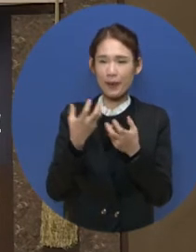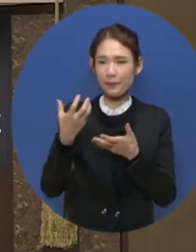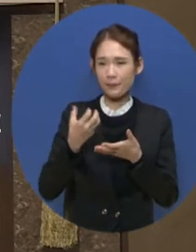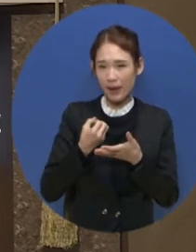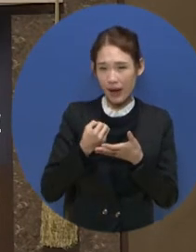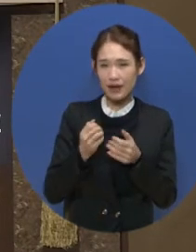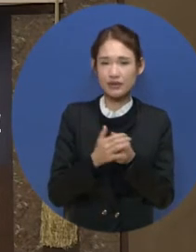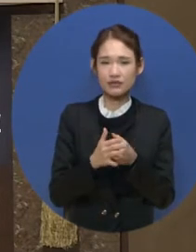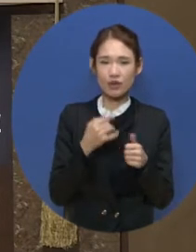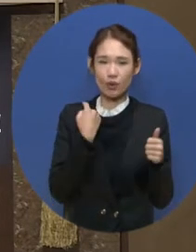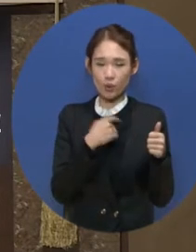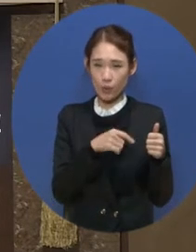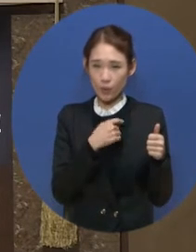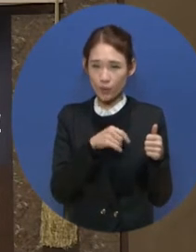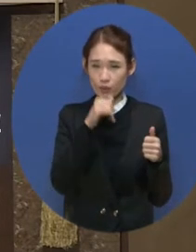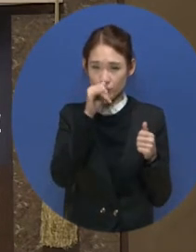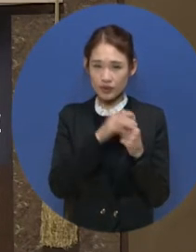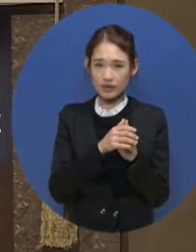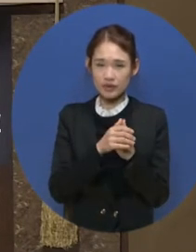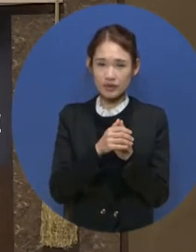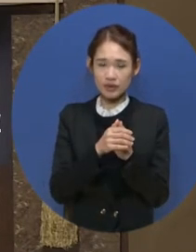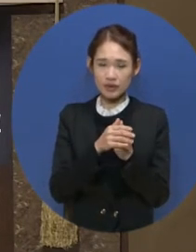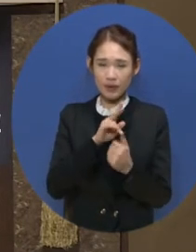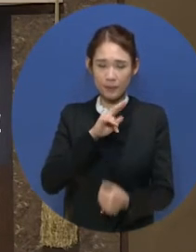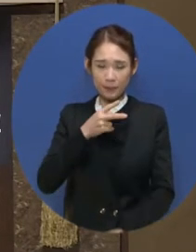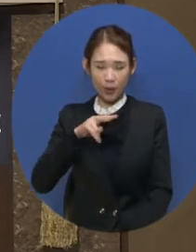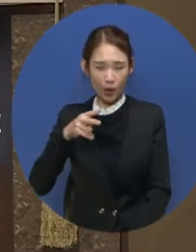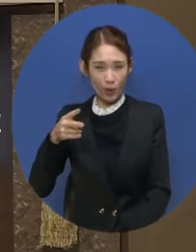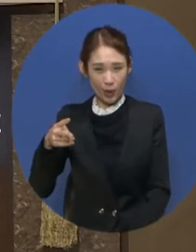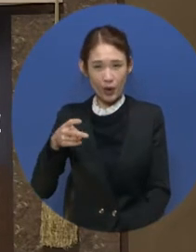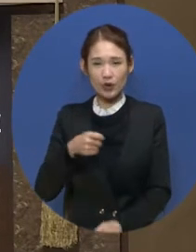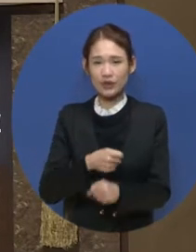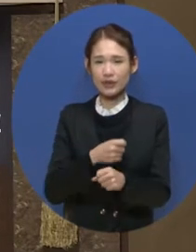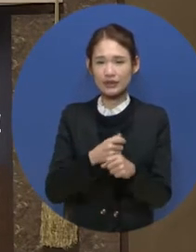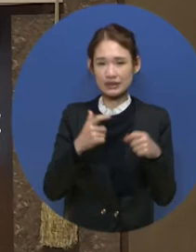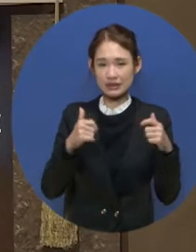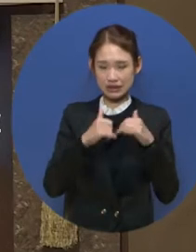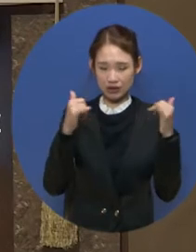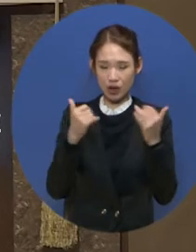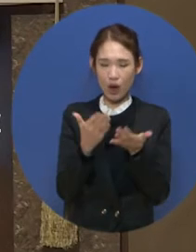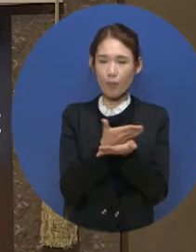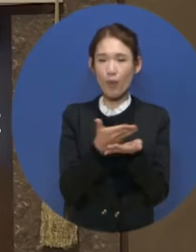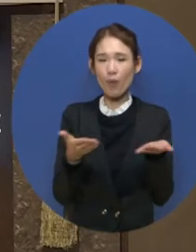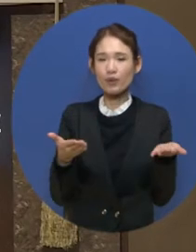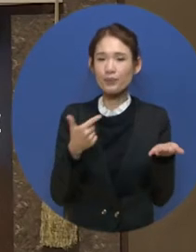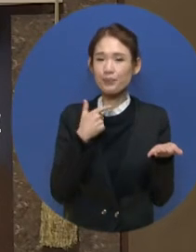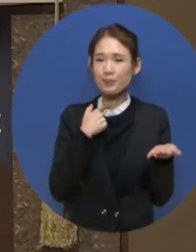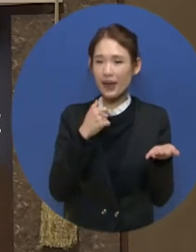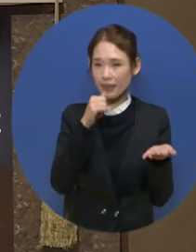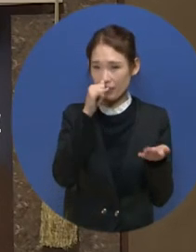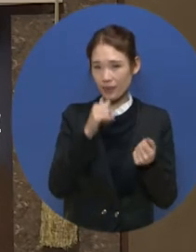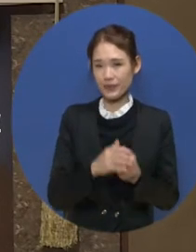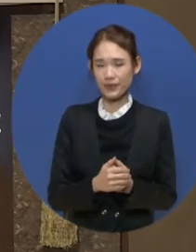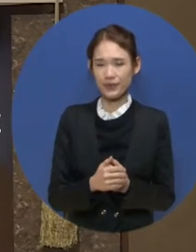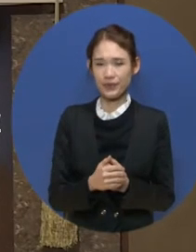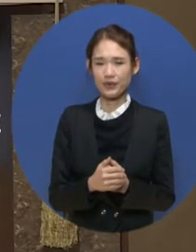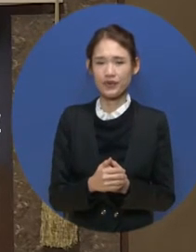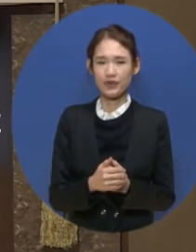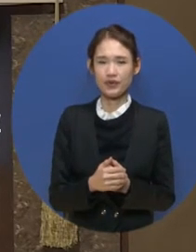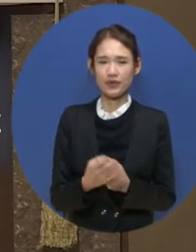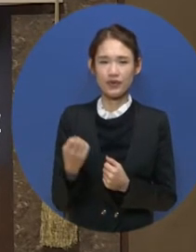교육도 하고 또 그런 걸 번역을 해서 또 어제 역사의 보급도 하는 일들도 협의 있었거든요